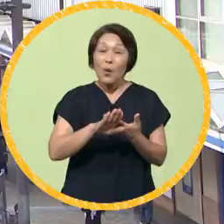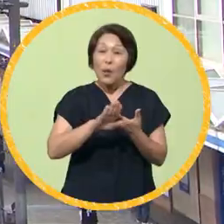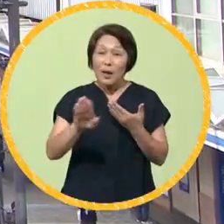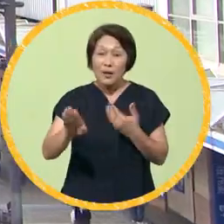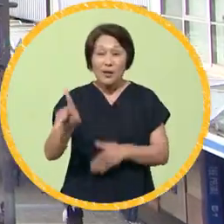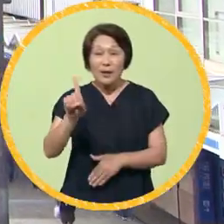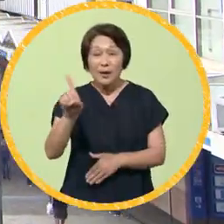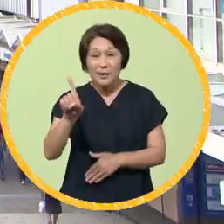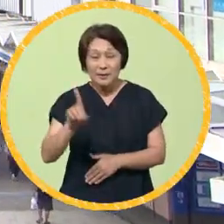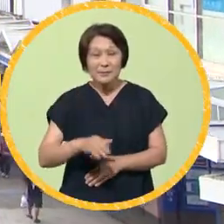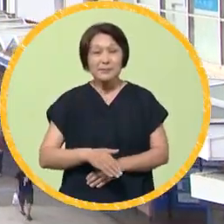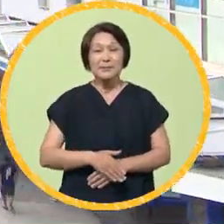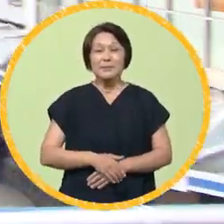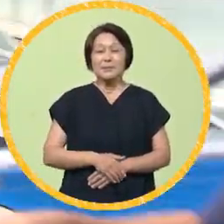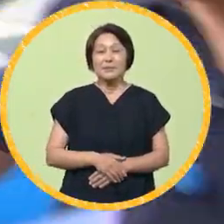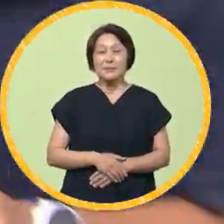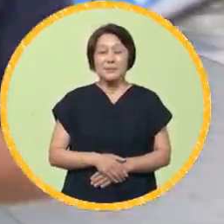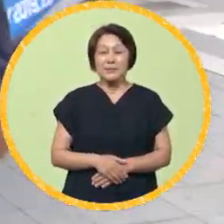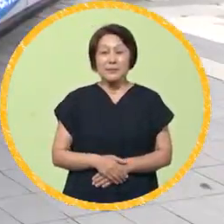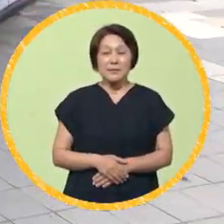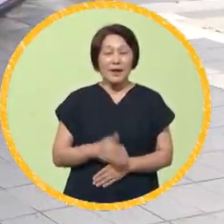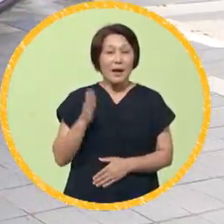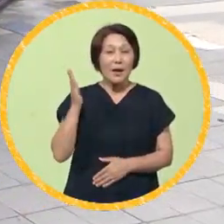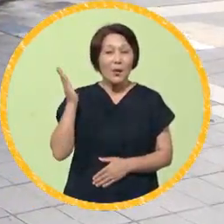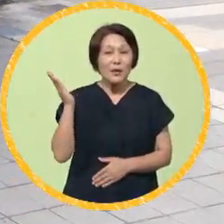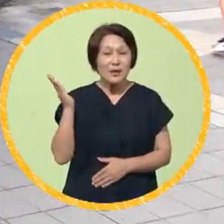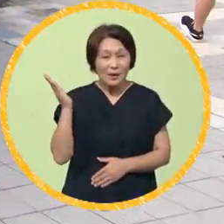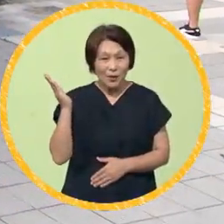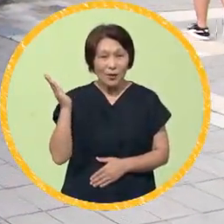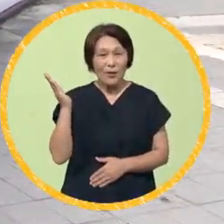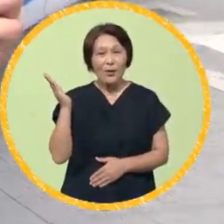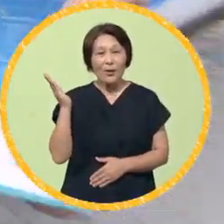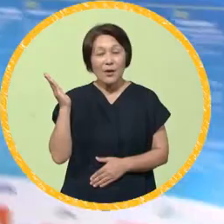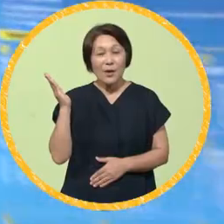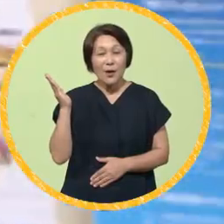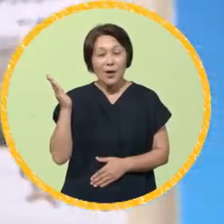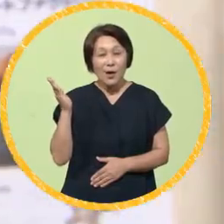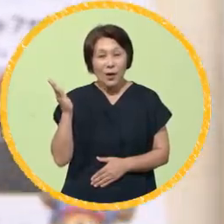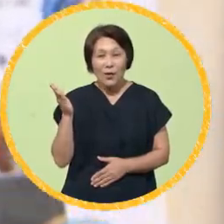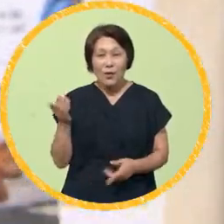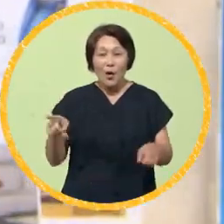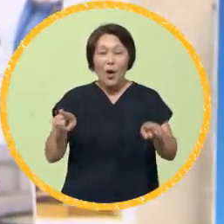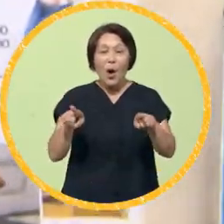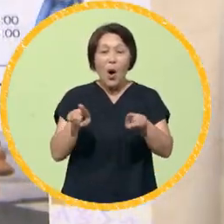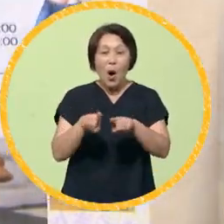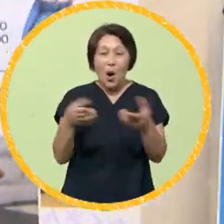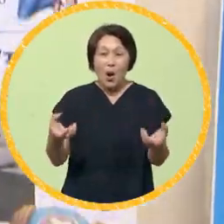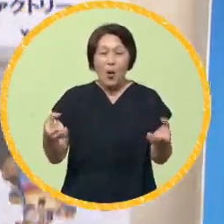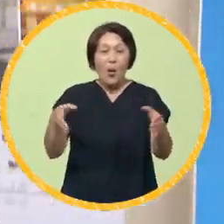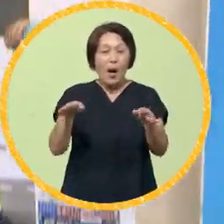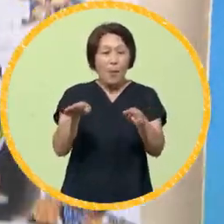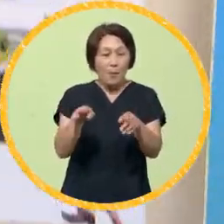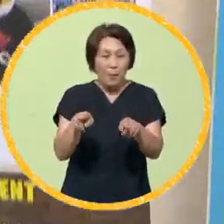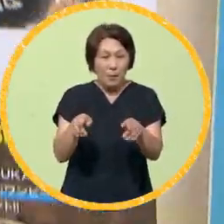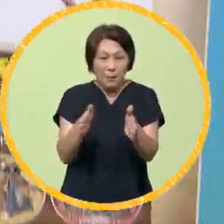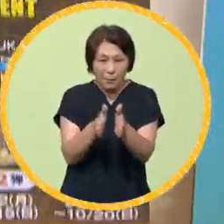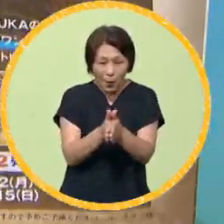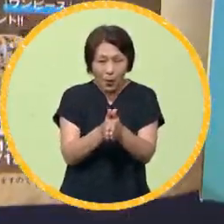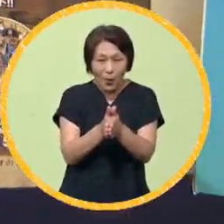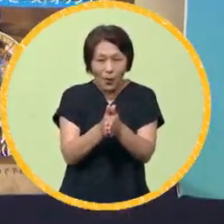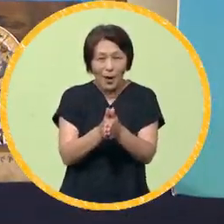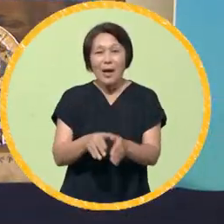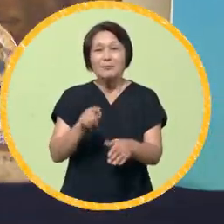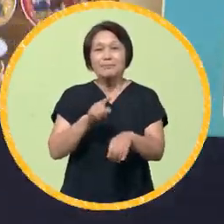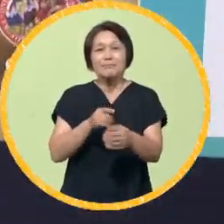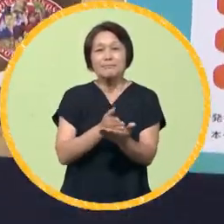そうなんです、 まだまだあるんですよね、 はい、今回ですね、 はい、 こちらのコラボグルメが全部で11種類ございます